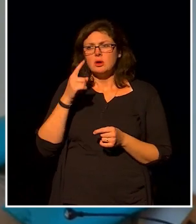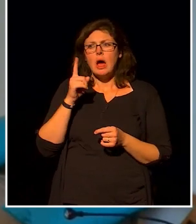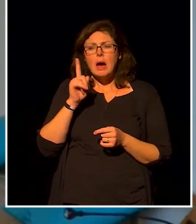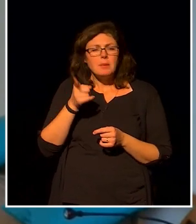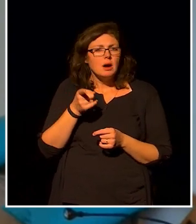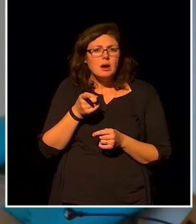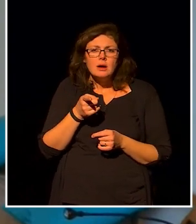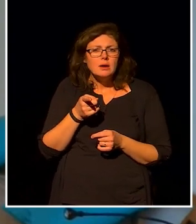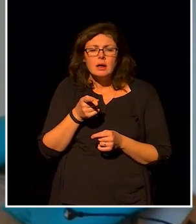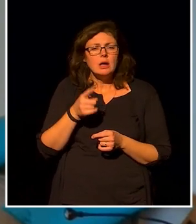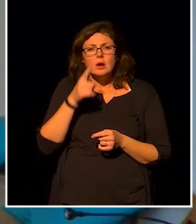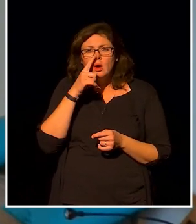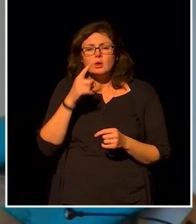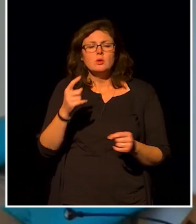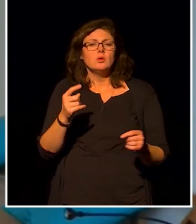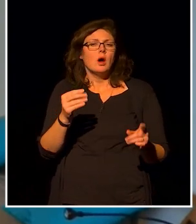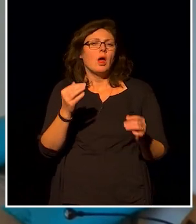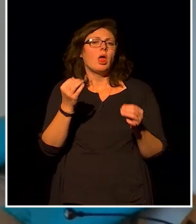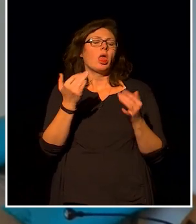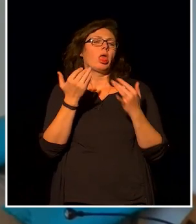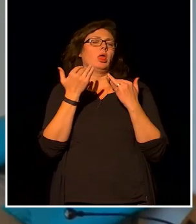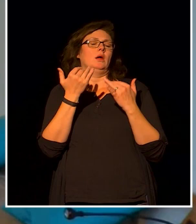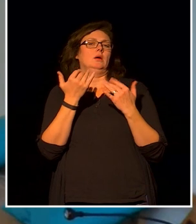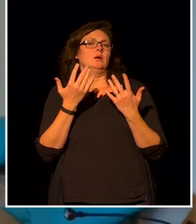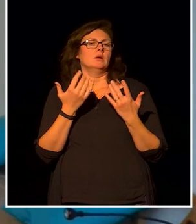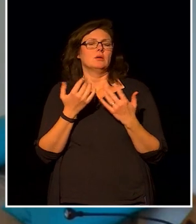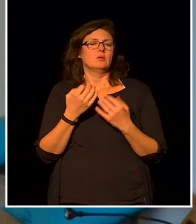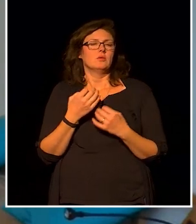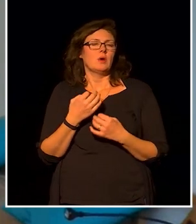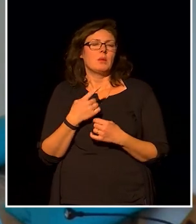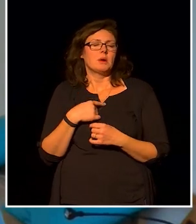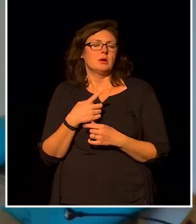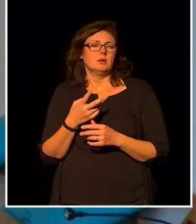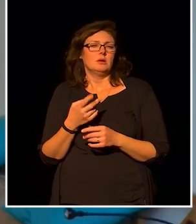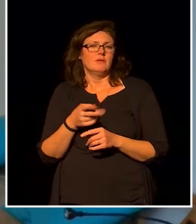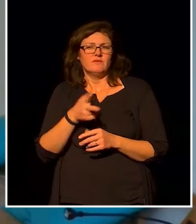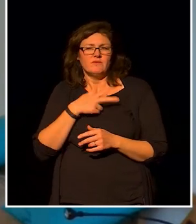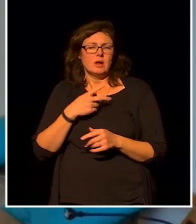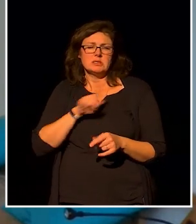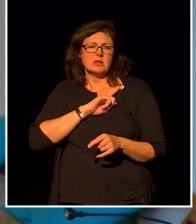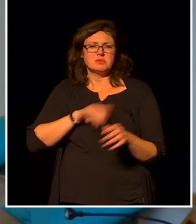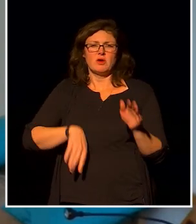nur ein Schein davon, den ich nicht ganz nachvollziehen kann.